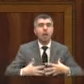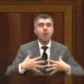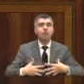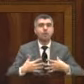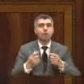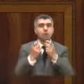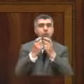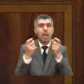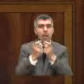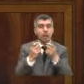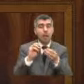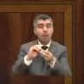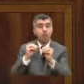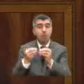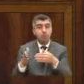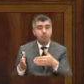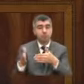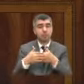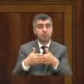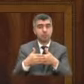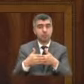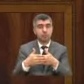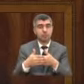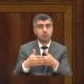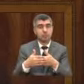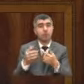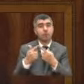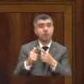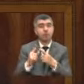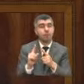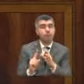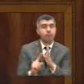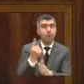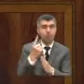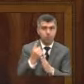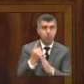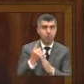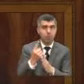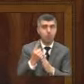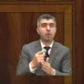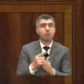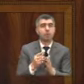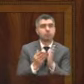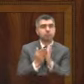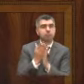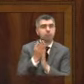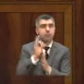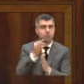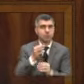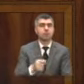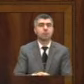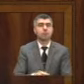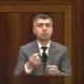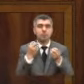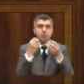كان واحد المشكل ملي شدينا تحل، بدينا غادي مزيان في واحد يعني وتيره هائله،